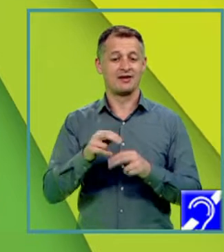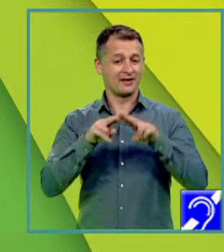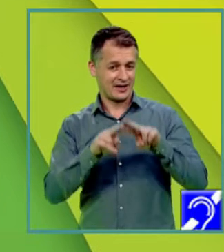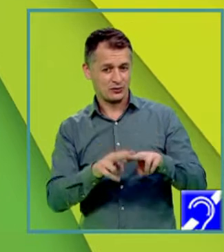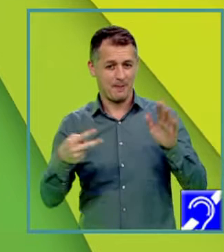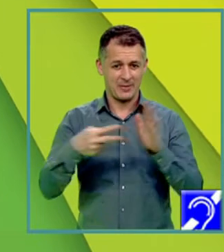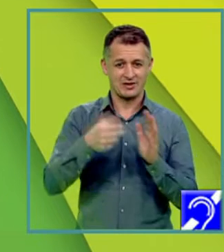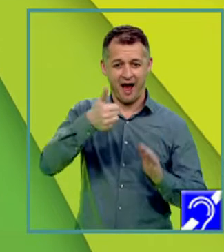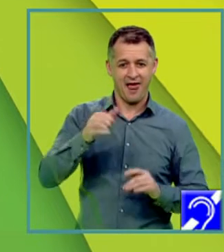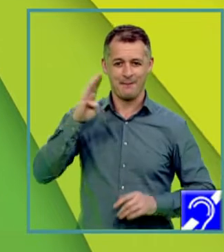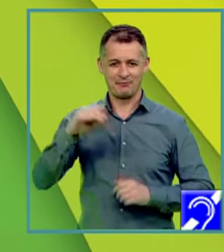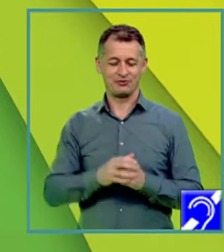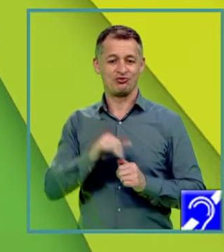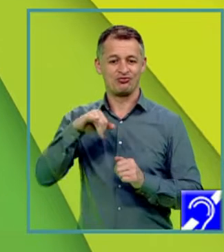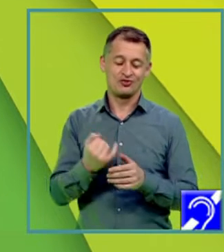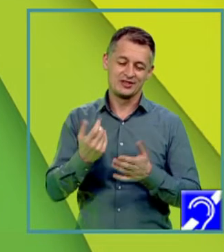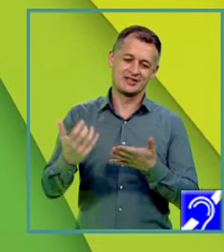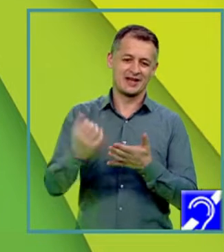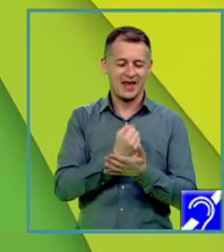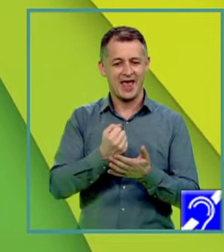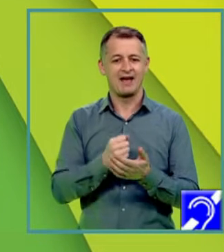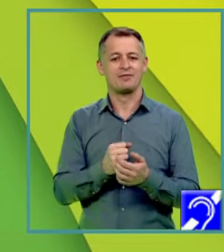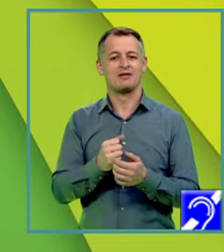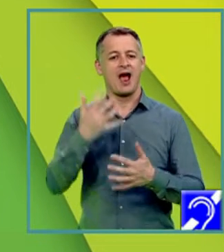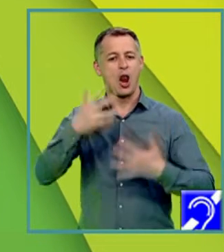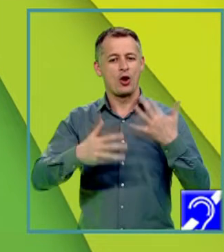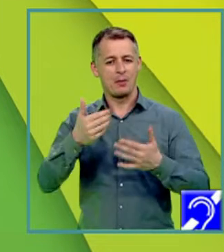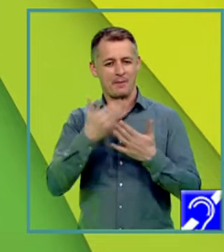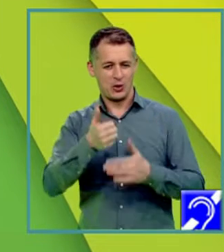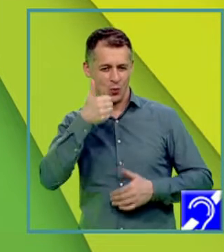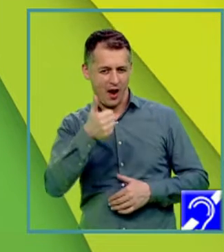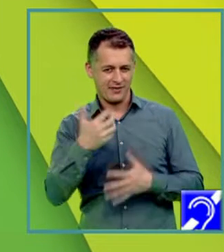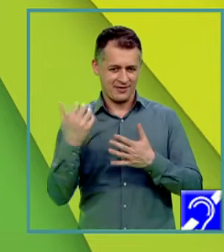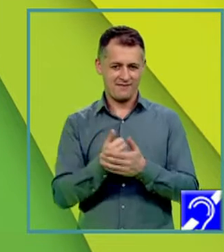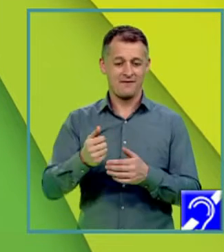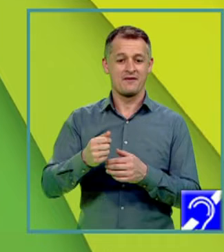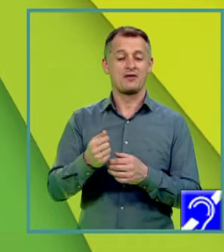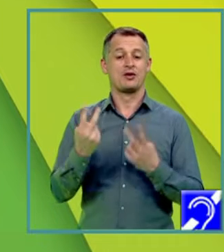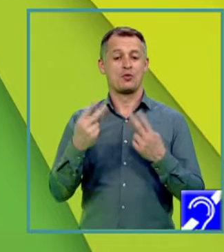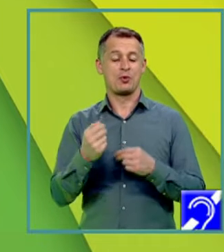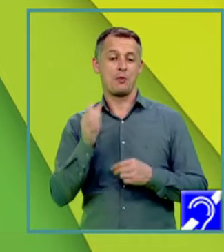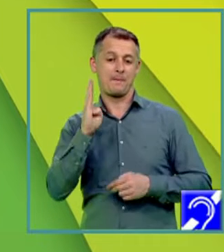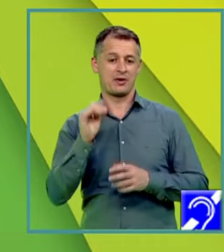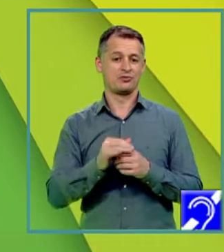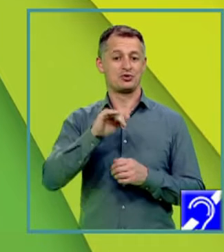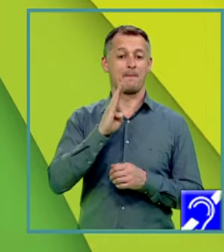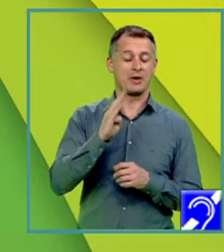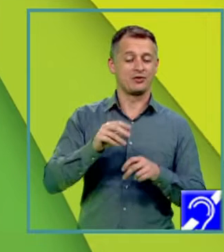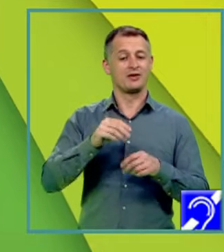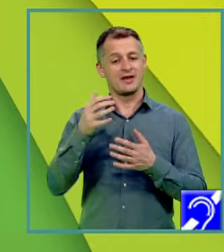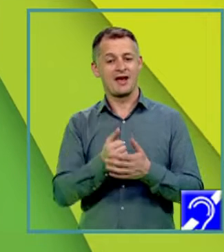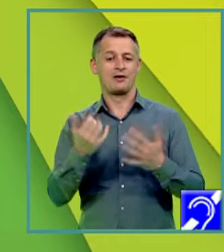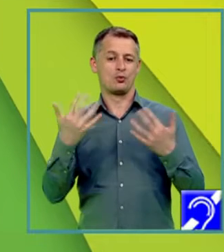împărțirii lui a la b și se reia algoritmul pentru a care prea valoarea lui b și pentru b care prea valoarea lui